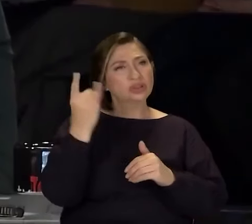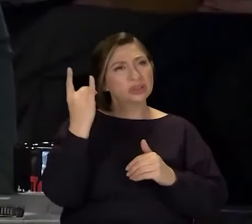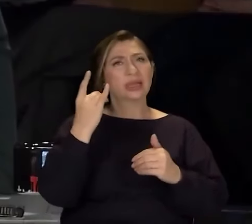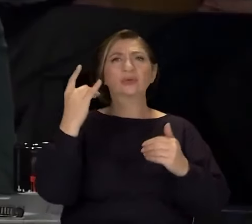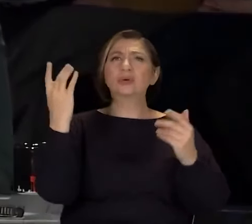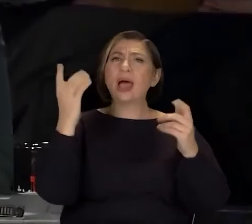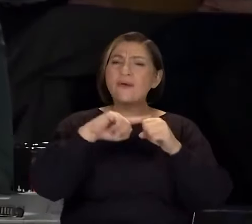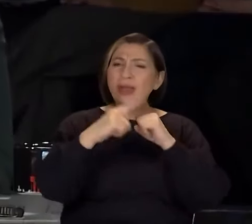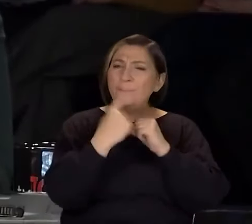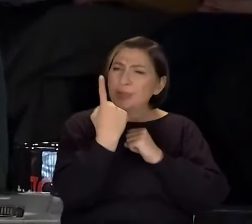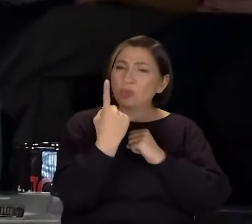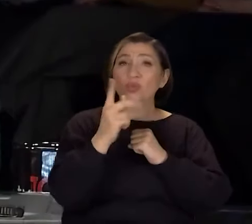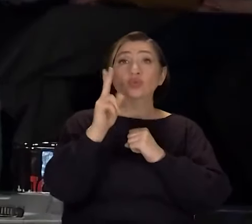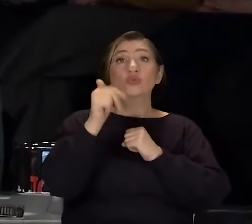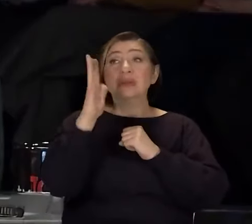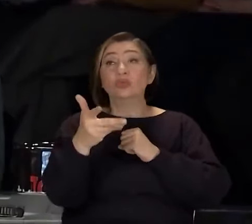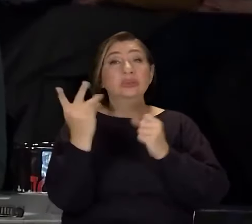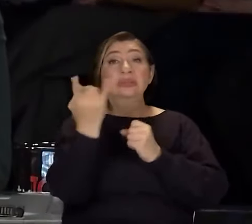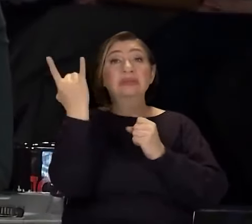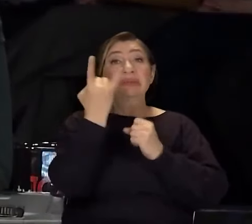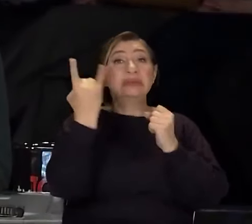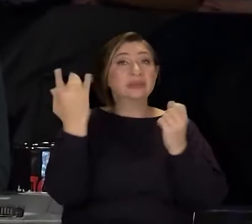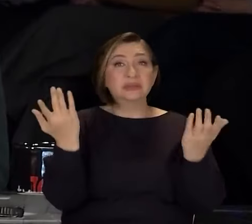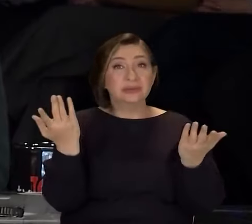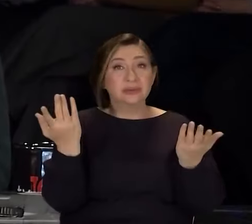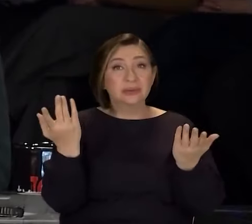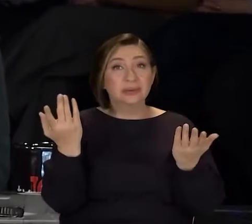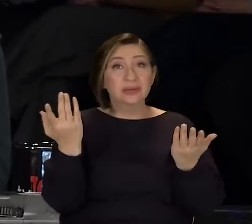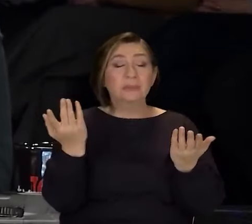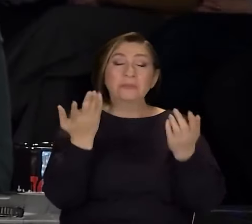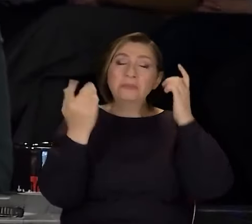gezeceksen tozacaksan haftada bir gün gez. Niye 3 gün 5 gün geziyorsun? Evet. Ya da atıyorum